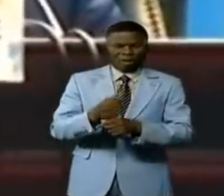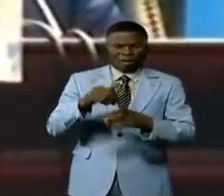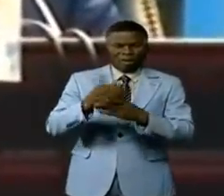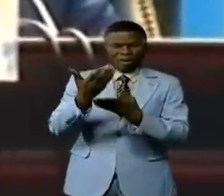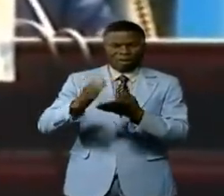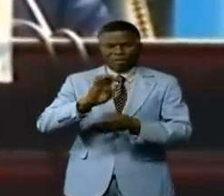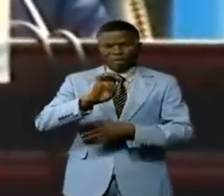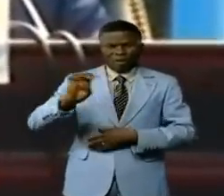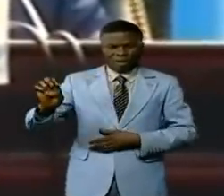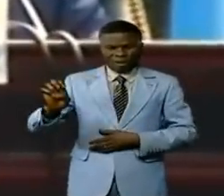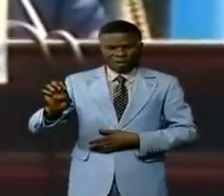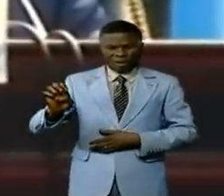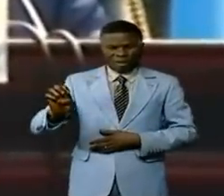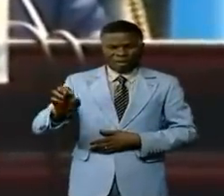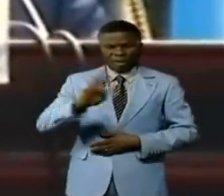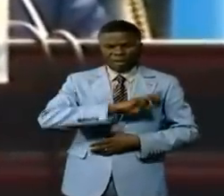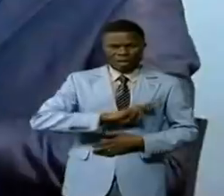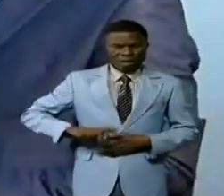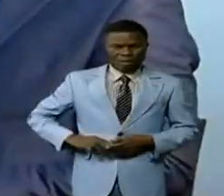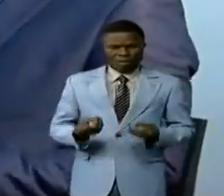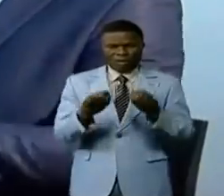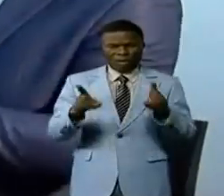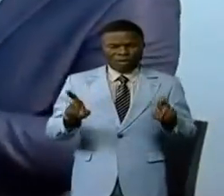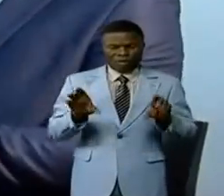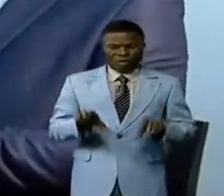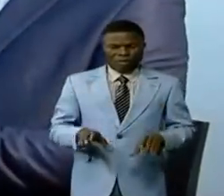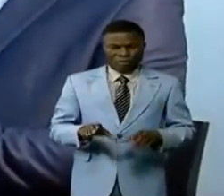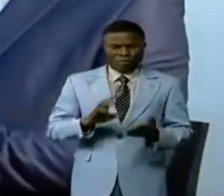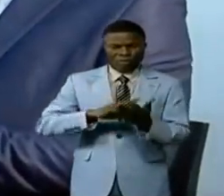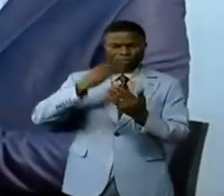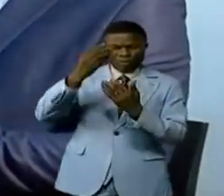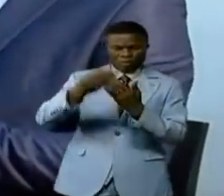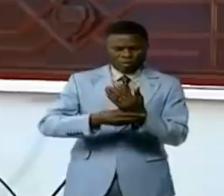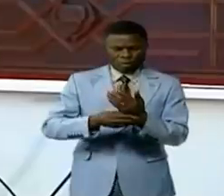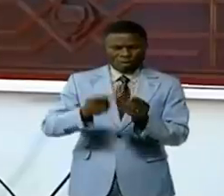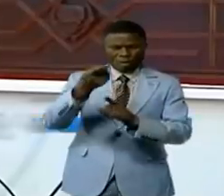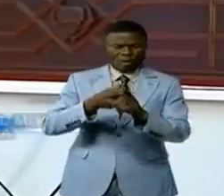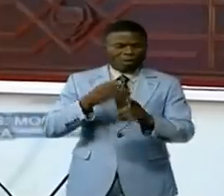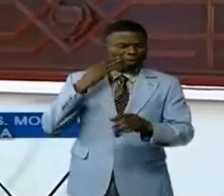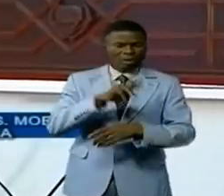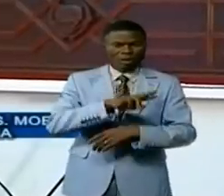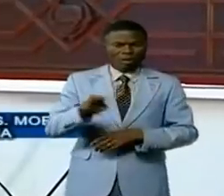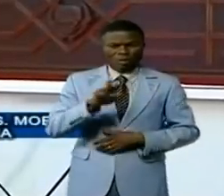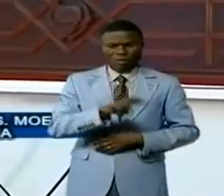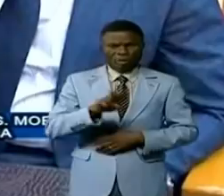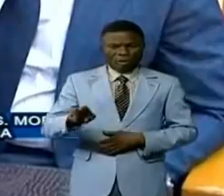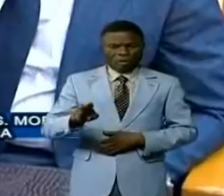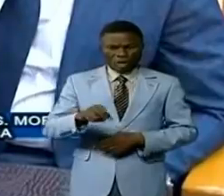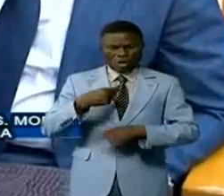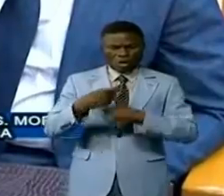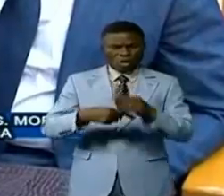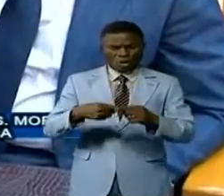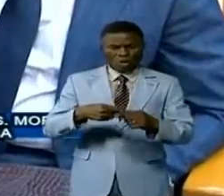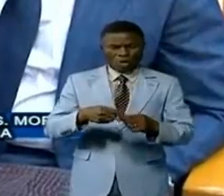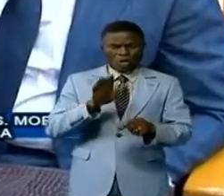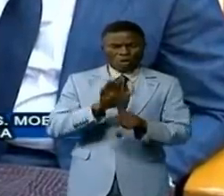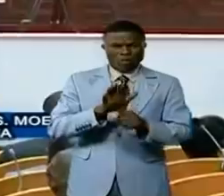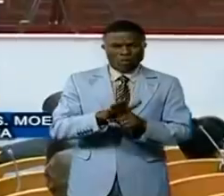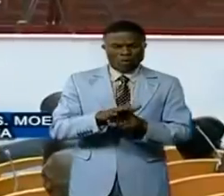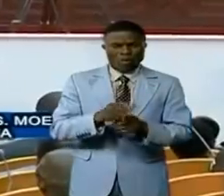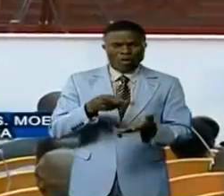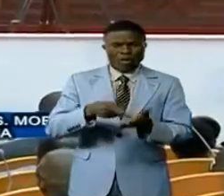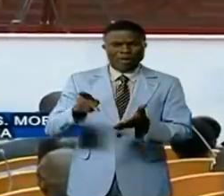partie est de la République. Le calendrier de la session de mars 2022 reviendra sur un certain nombre